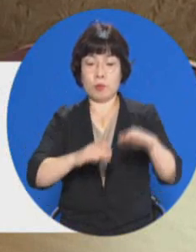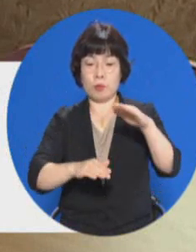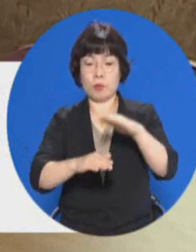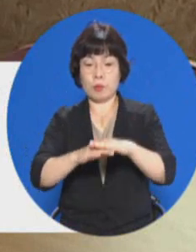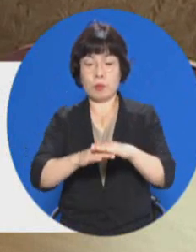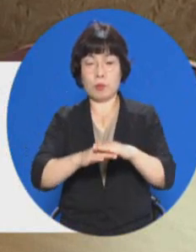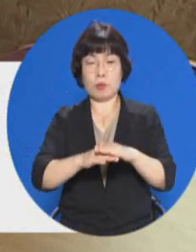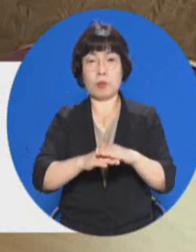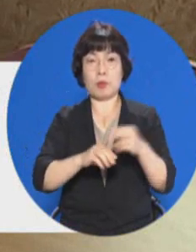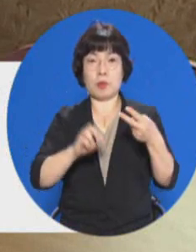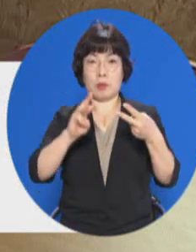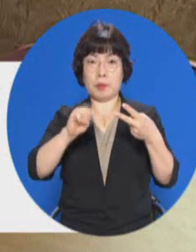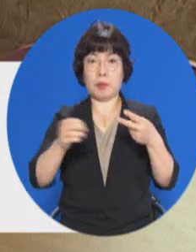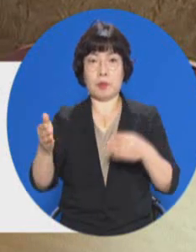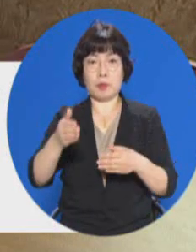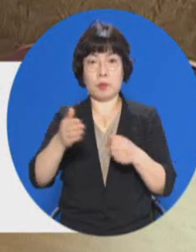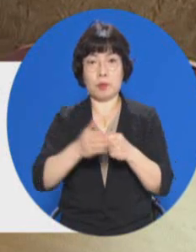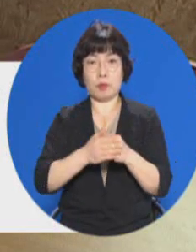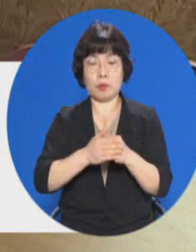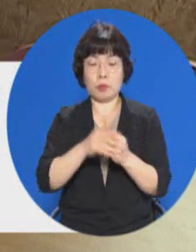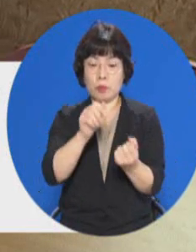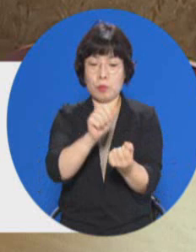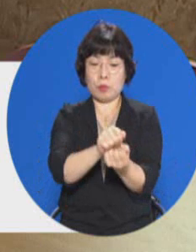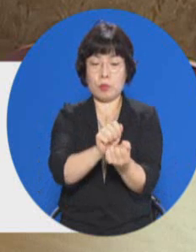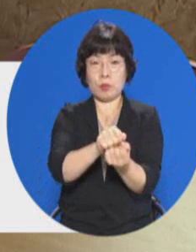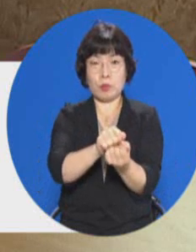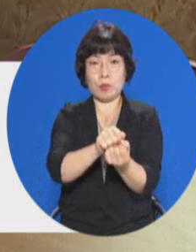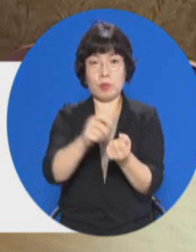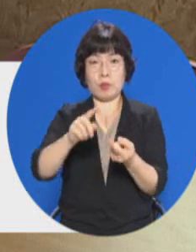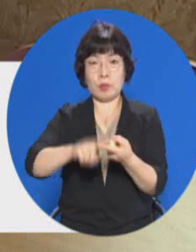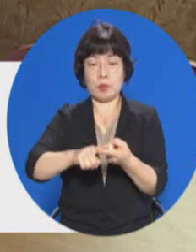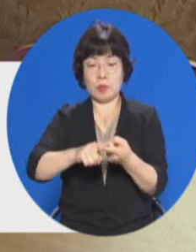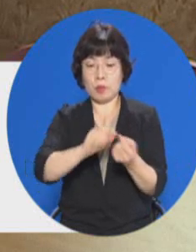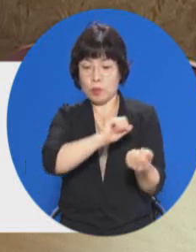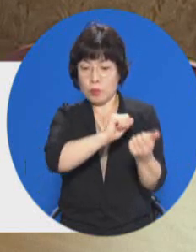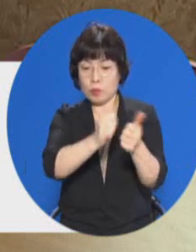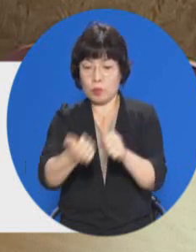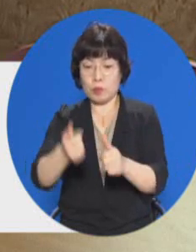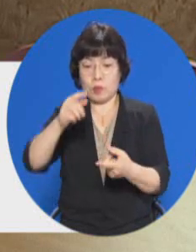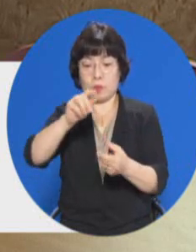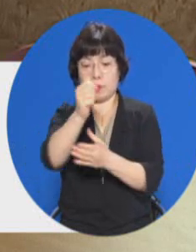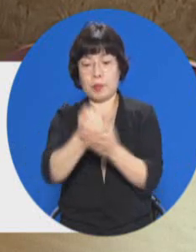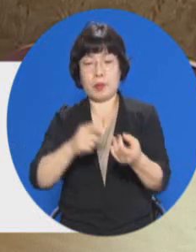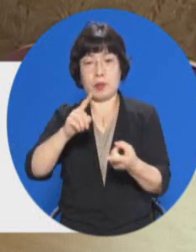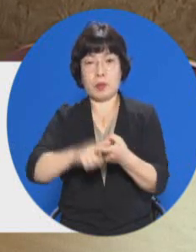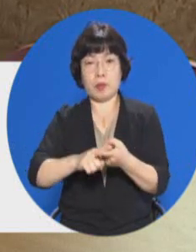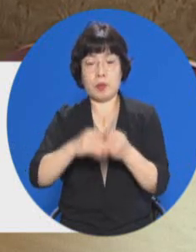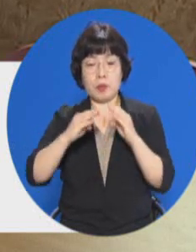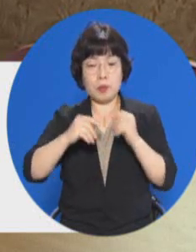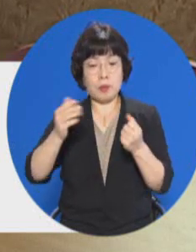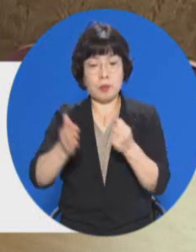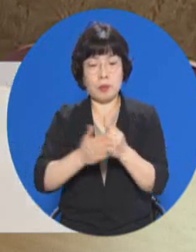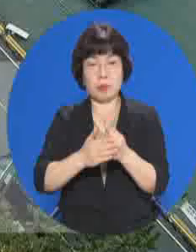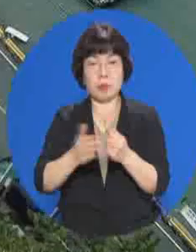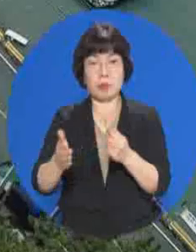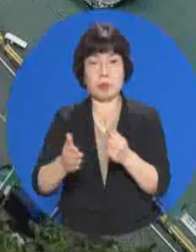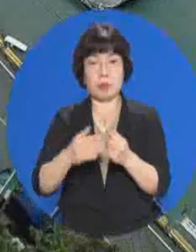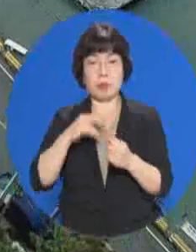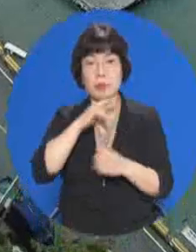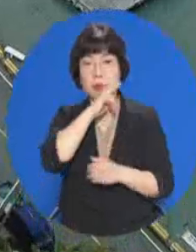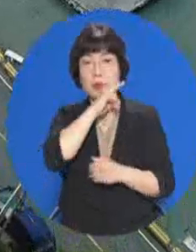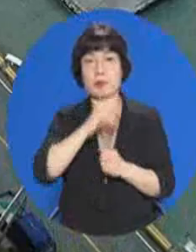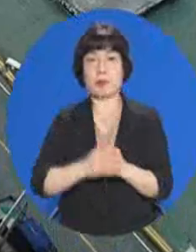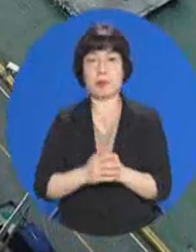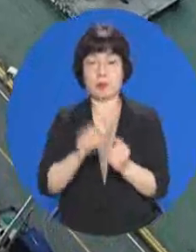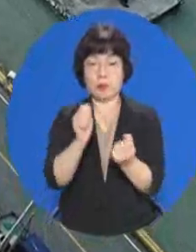2m 정도 퇴적이 됐는데 과연 조개 폐사가 토사 때문에 그런가 그것도 의심이 들었습니다.